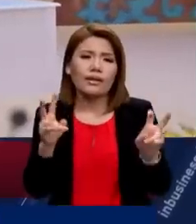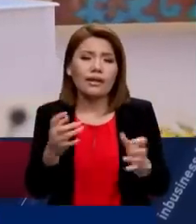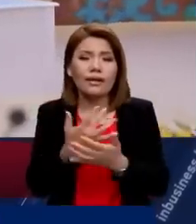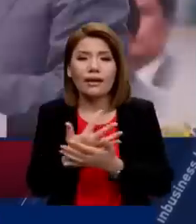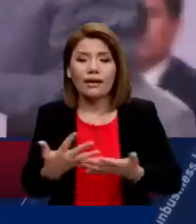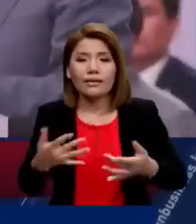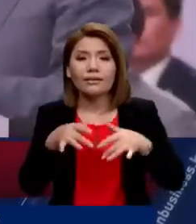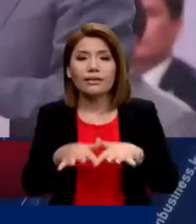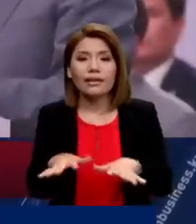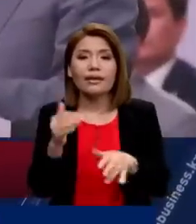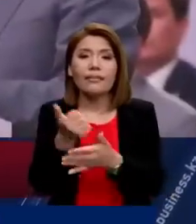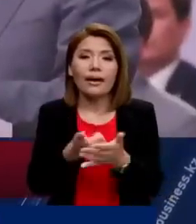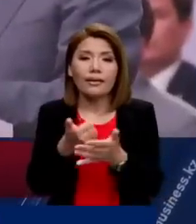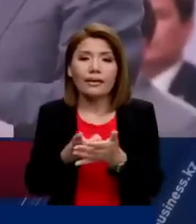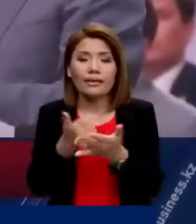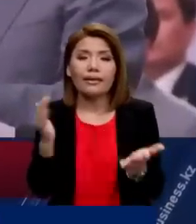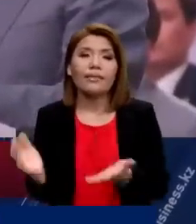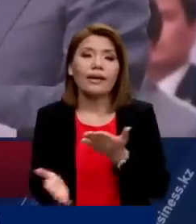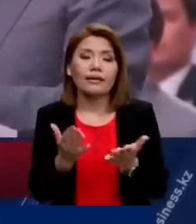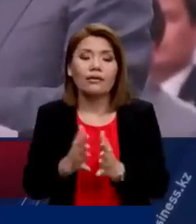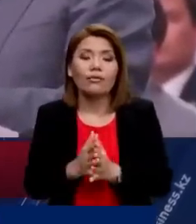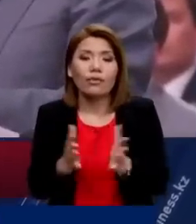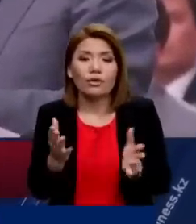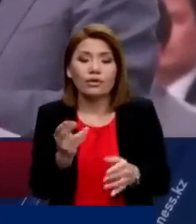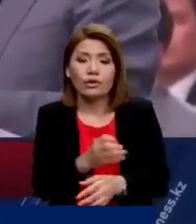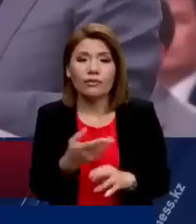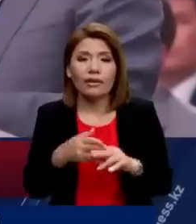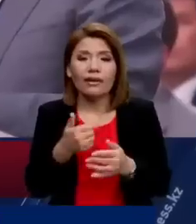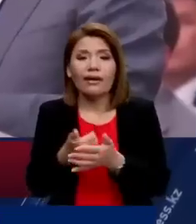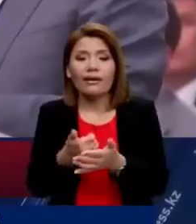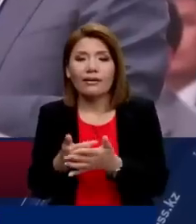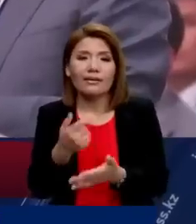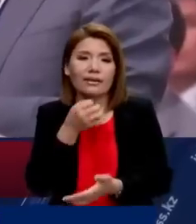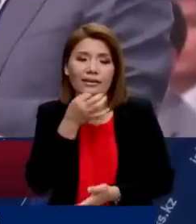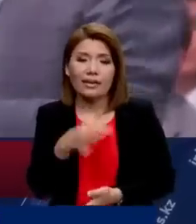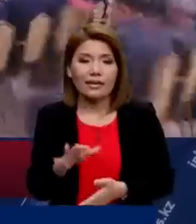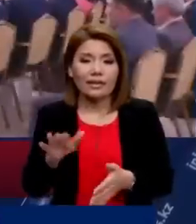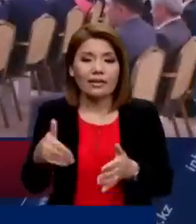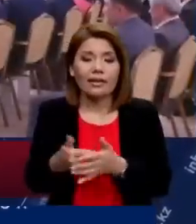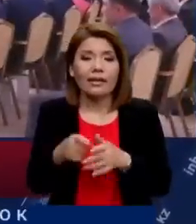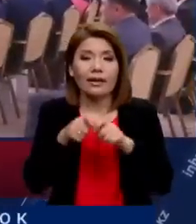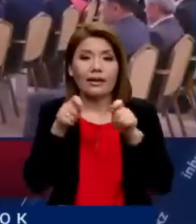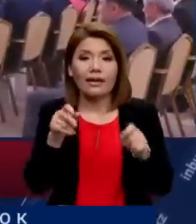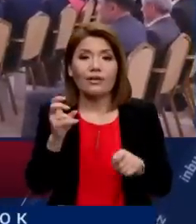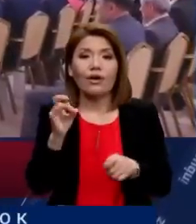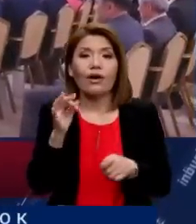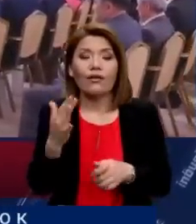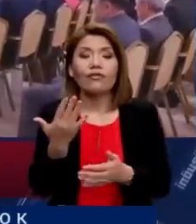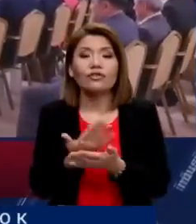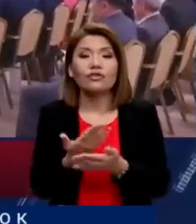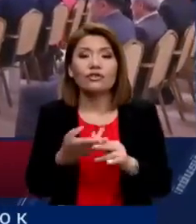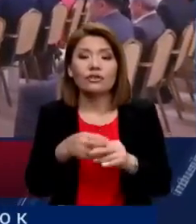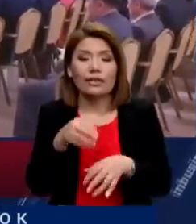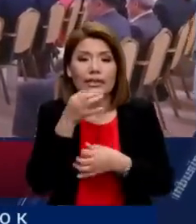президенттің ілкіндістерін мақтап мадақтау басымырақ болды. Жағымпаздарды жақтырмаймын деп бұған дейін ашық айтқан Тоқаевқа бұл